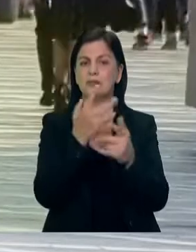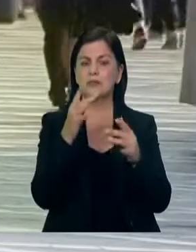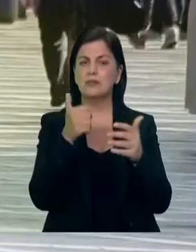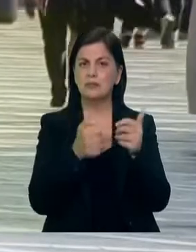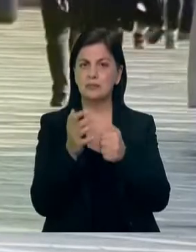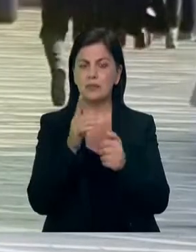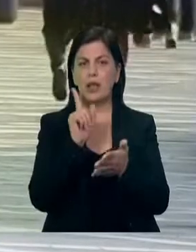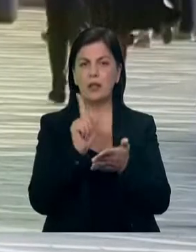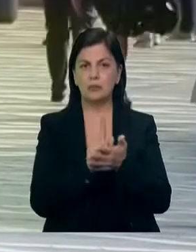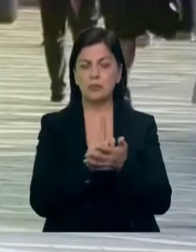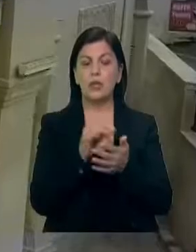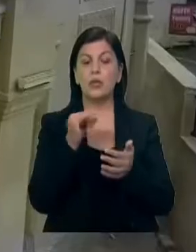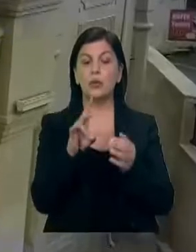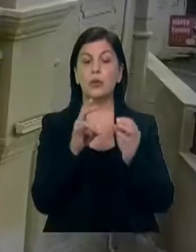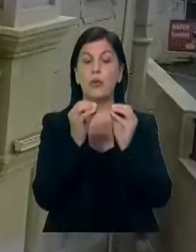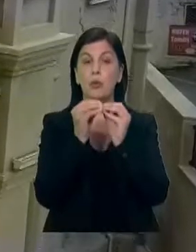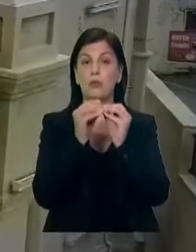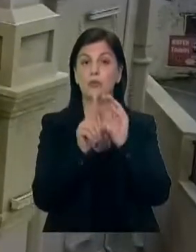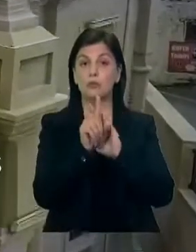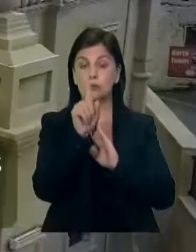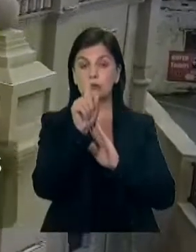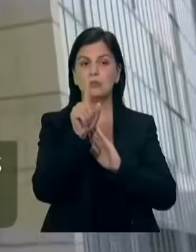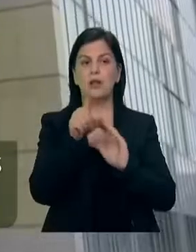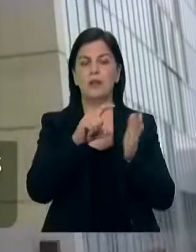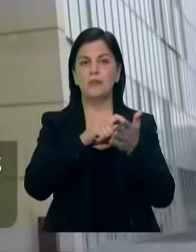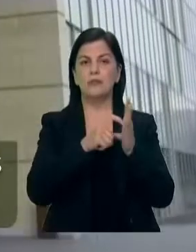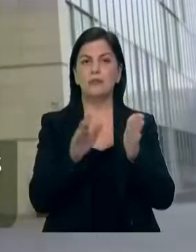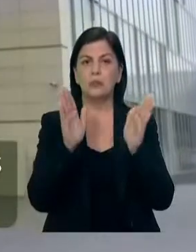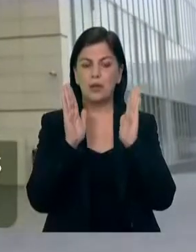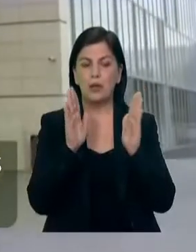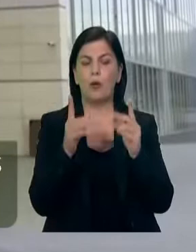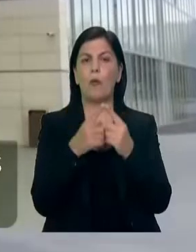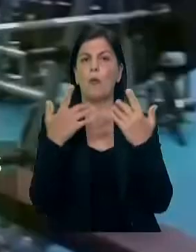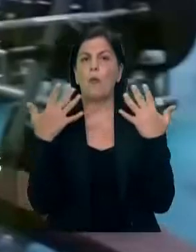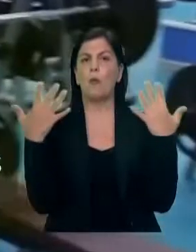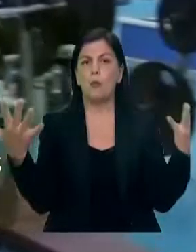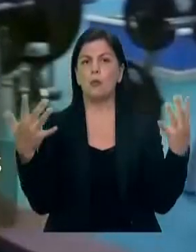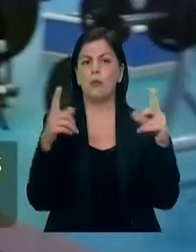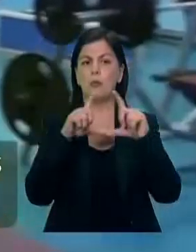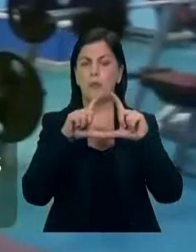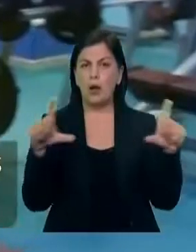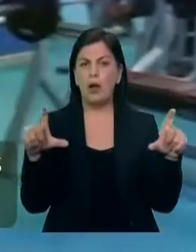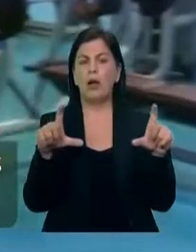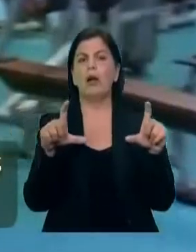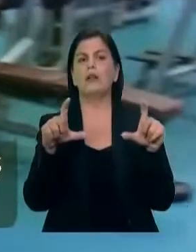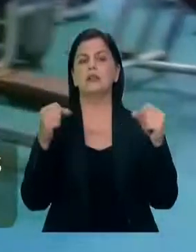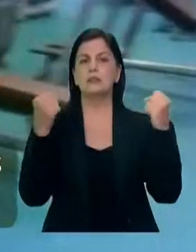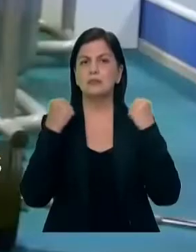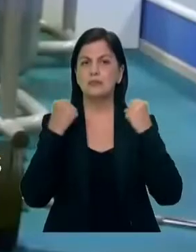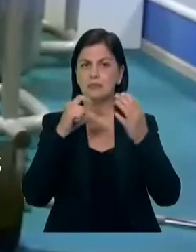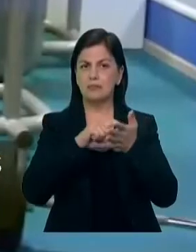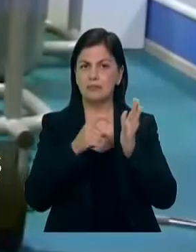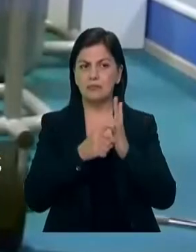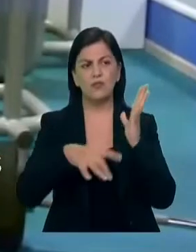İyunun 10-undan isə işə düşəcək qərarlar da var. İbadət yerləri, iri ticarət mərkəzləri və idman və sağlamlıq mərkəzləri